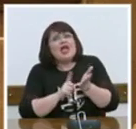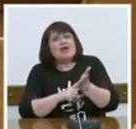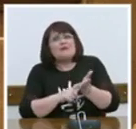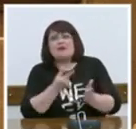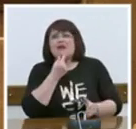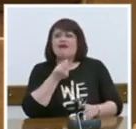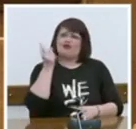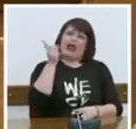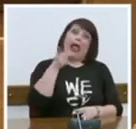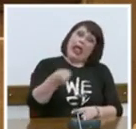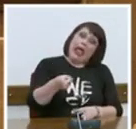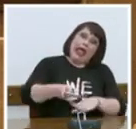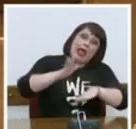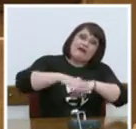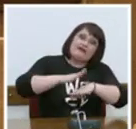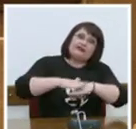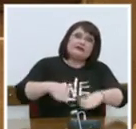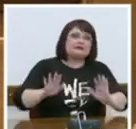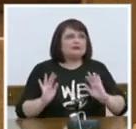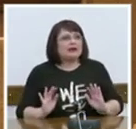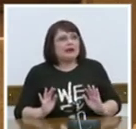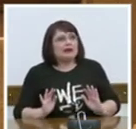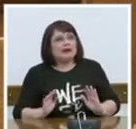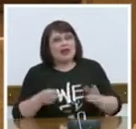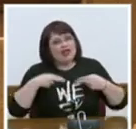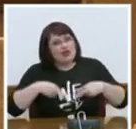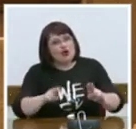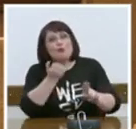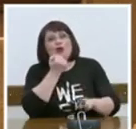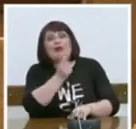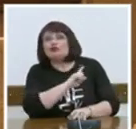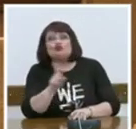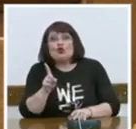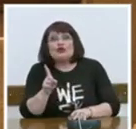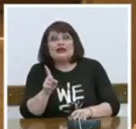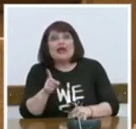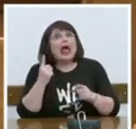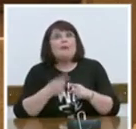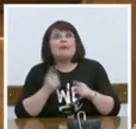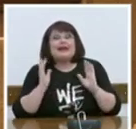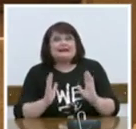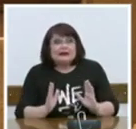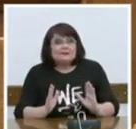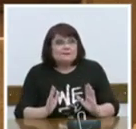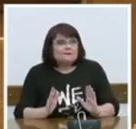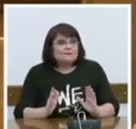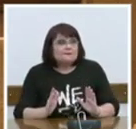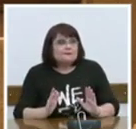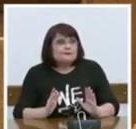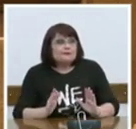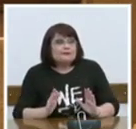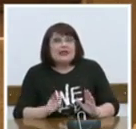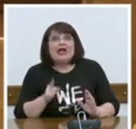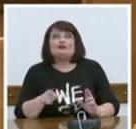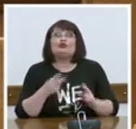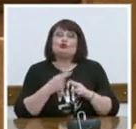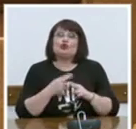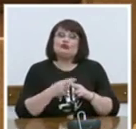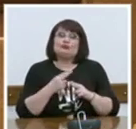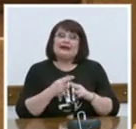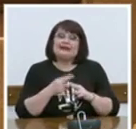παιδιά ότι έχουν πάρει λάθος δρόμο? Όχι. Απλώς, και αυτό είναι το πιο τραγικό,